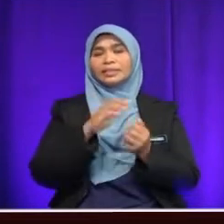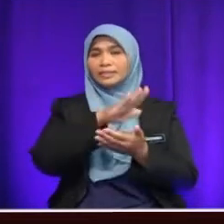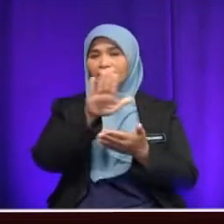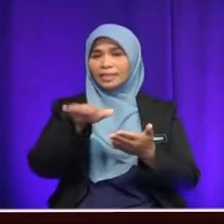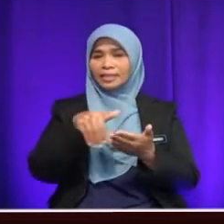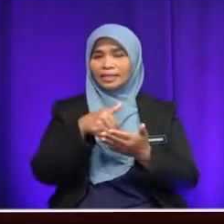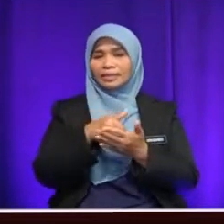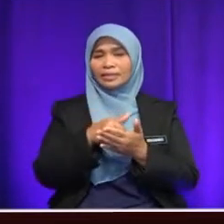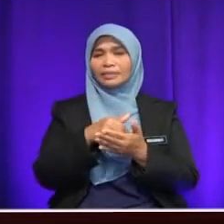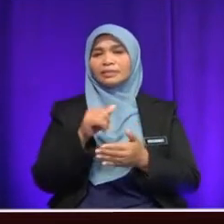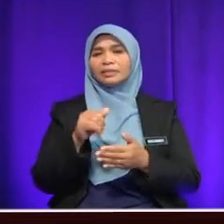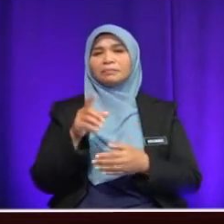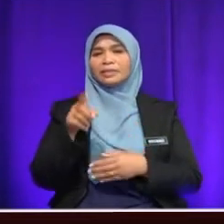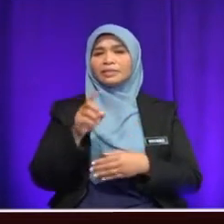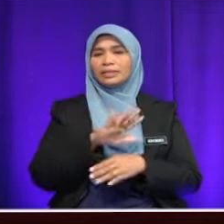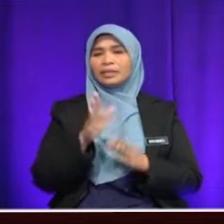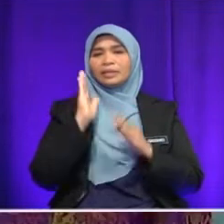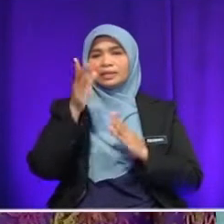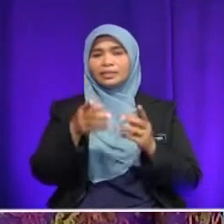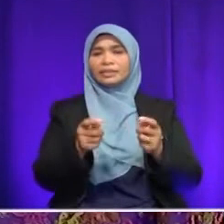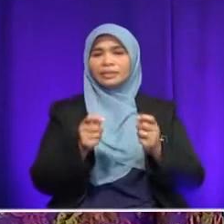akan diterima daripadanya.